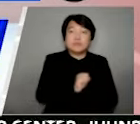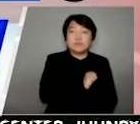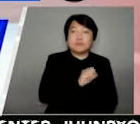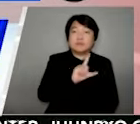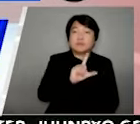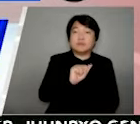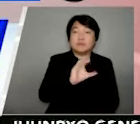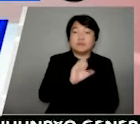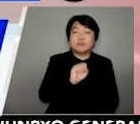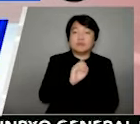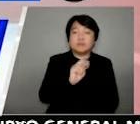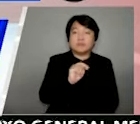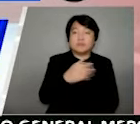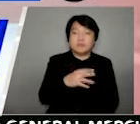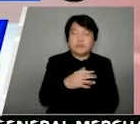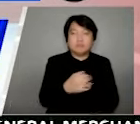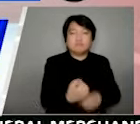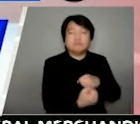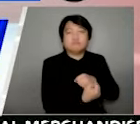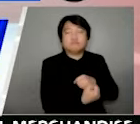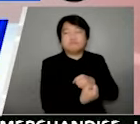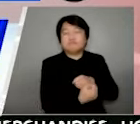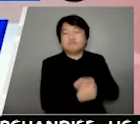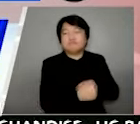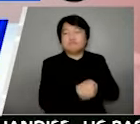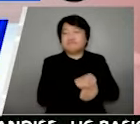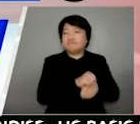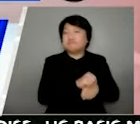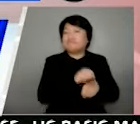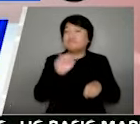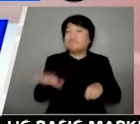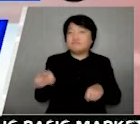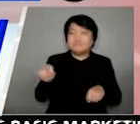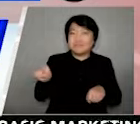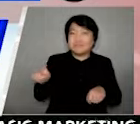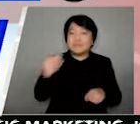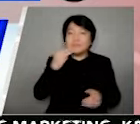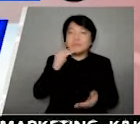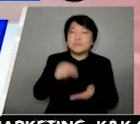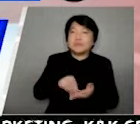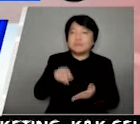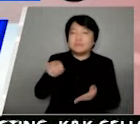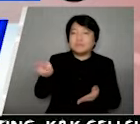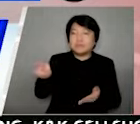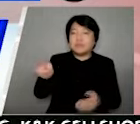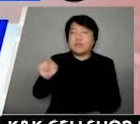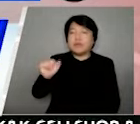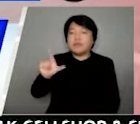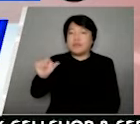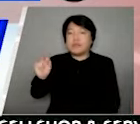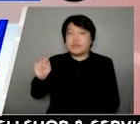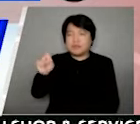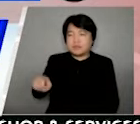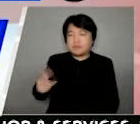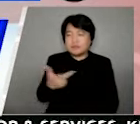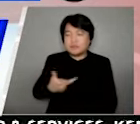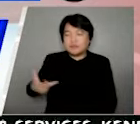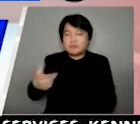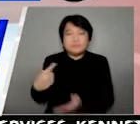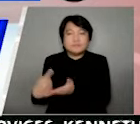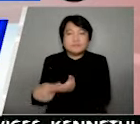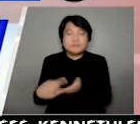nag-send na siya ng message kay Senator Alan na mag-usap kaming tatlo bilang former chairperson ng